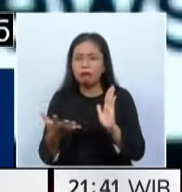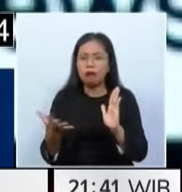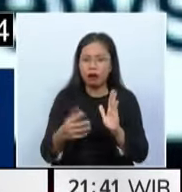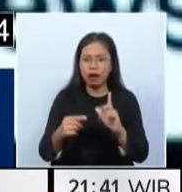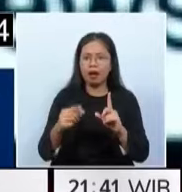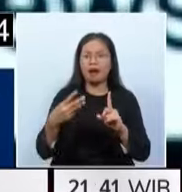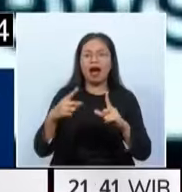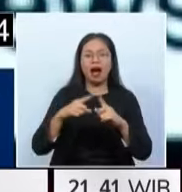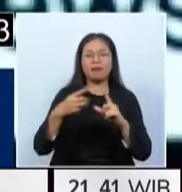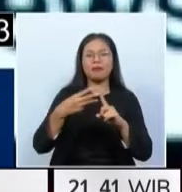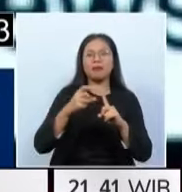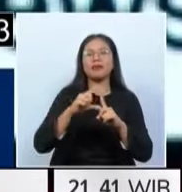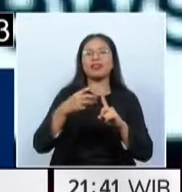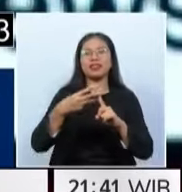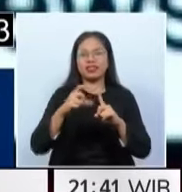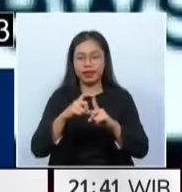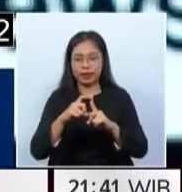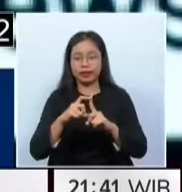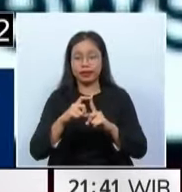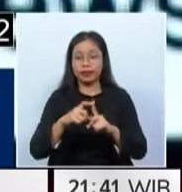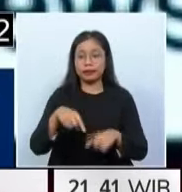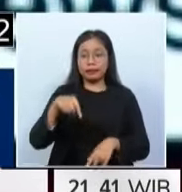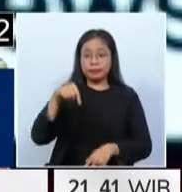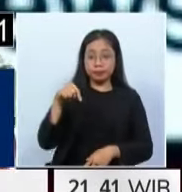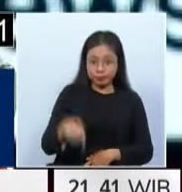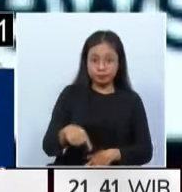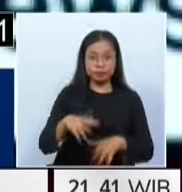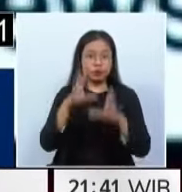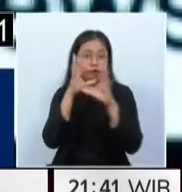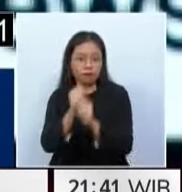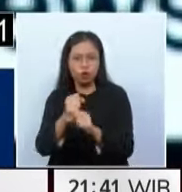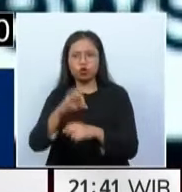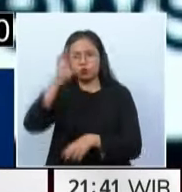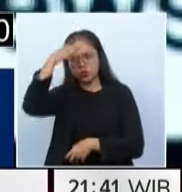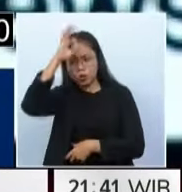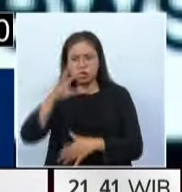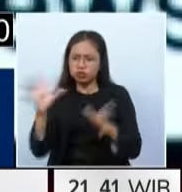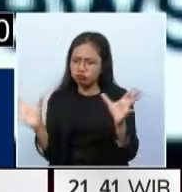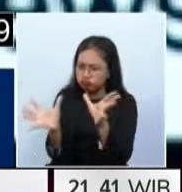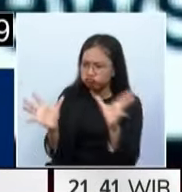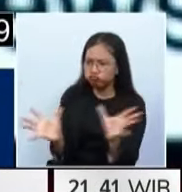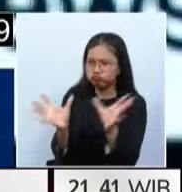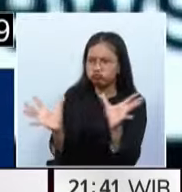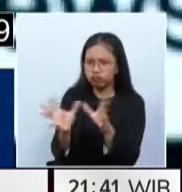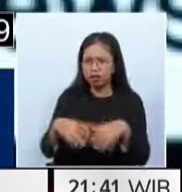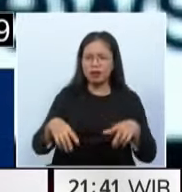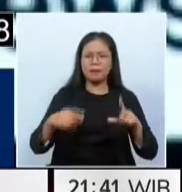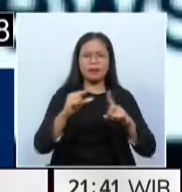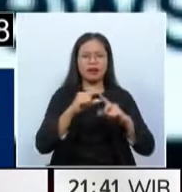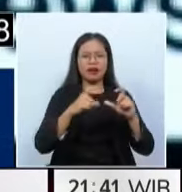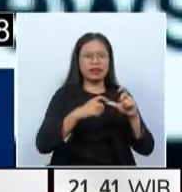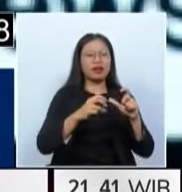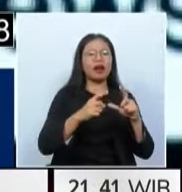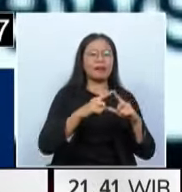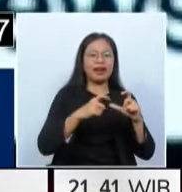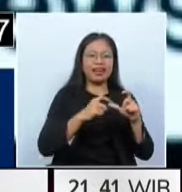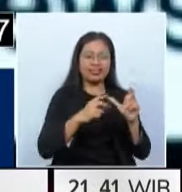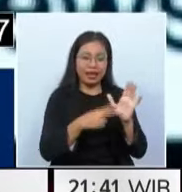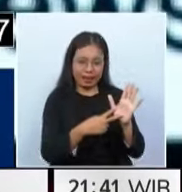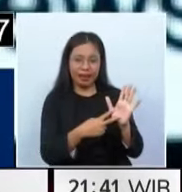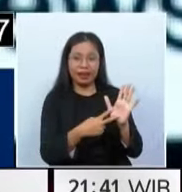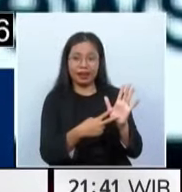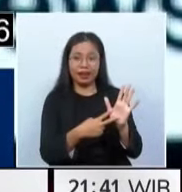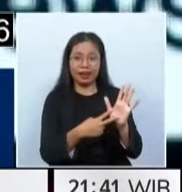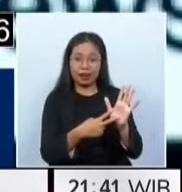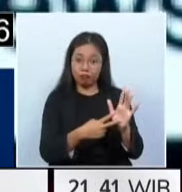profesionalisme kepolisian yang mau tidak mau harus kita lakukan badan cyberply kita dolong sampai satuan baru di setiap